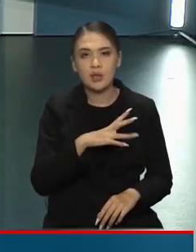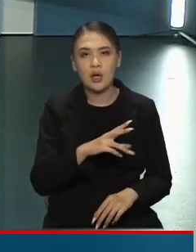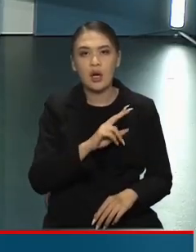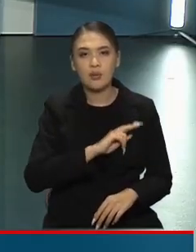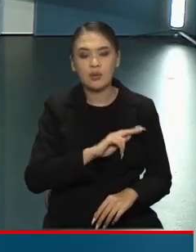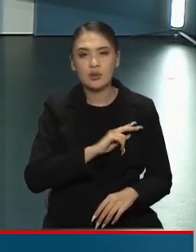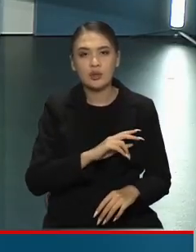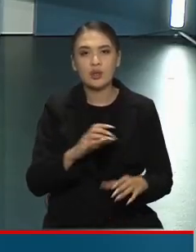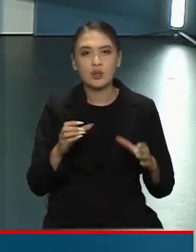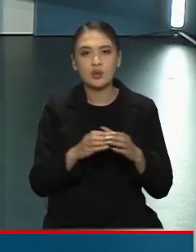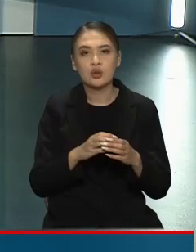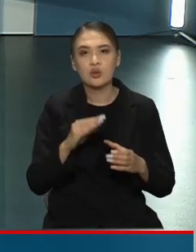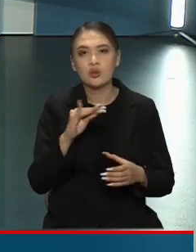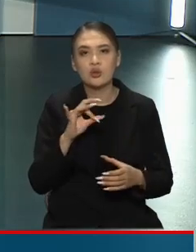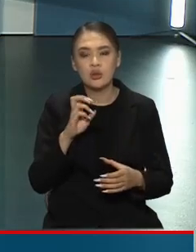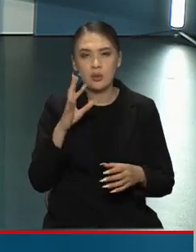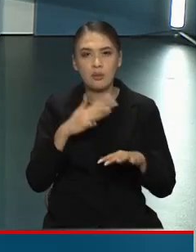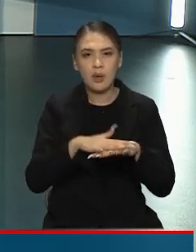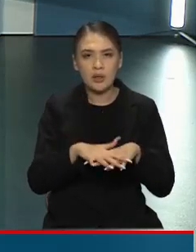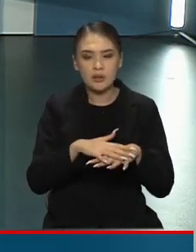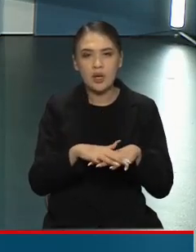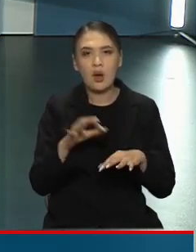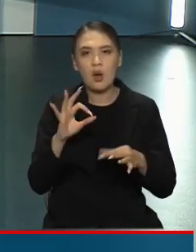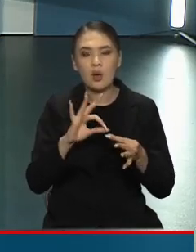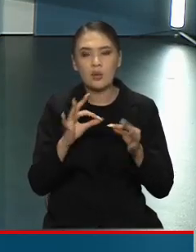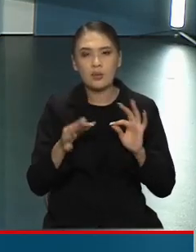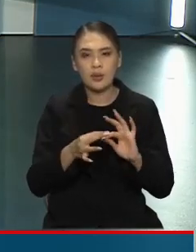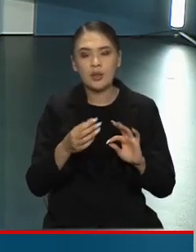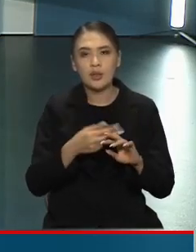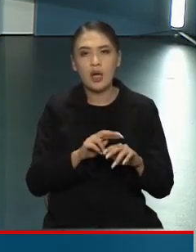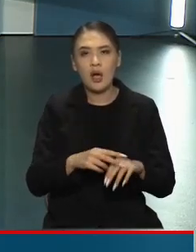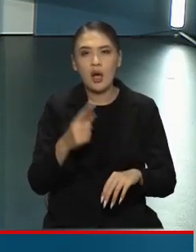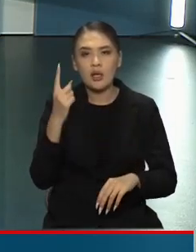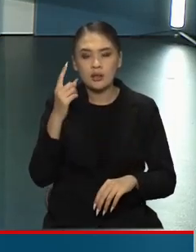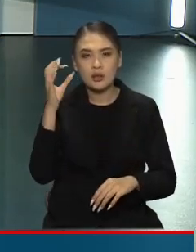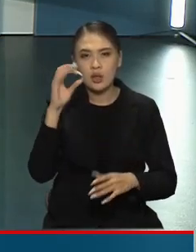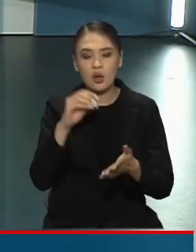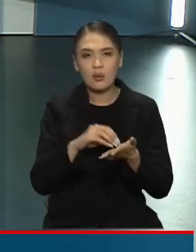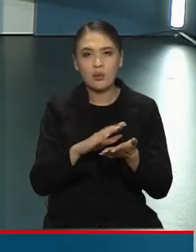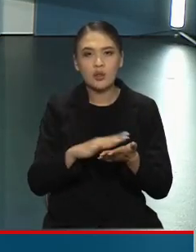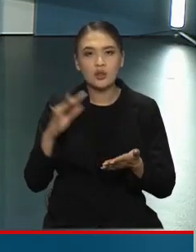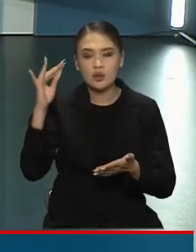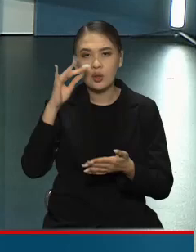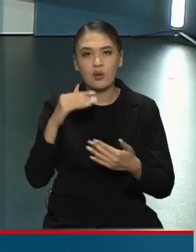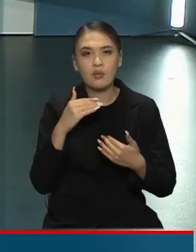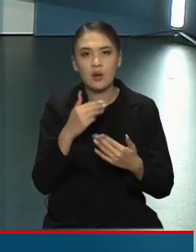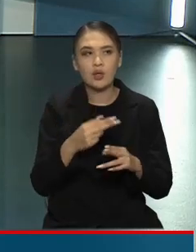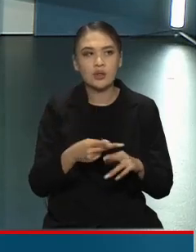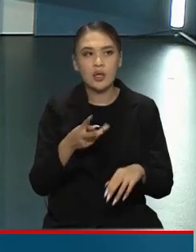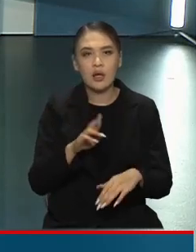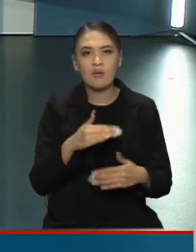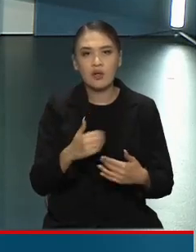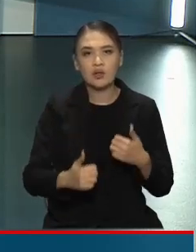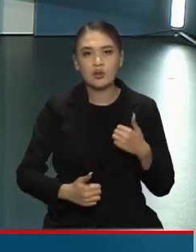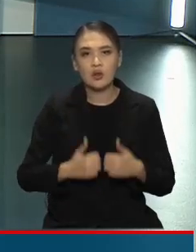работаете членом жюри различных математических олимпиад. И один пункт в вашей биографии составляет даже для вас